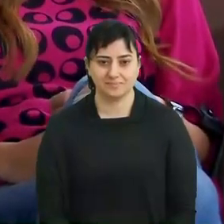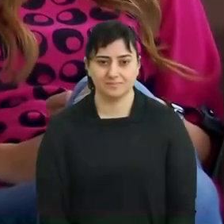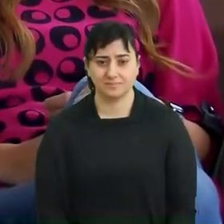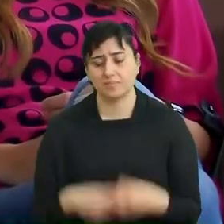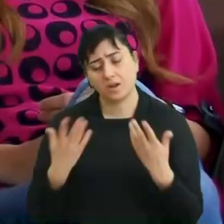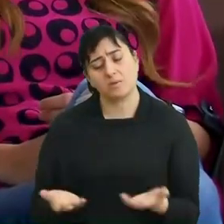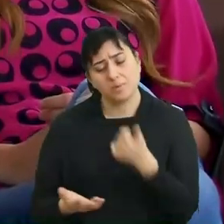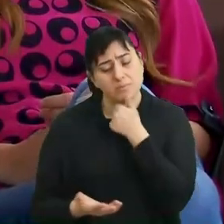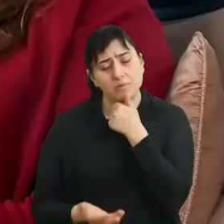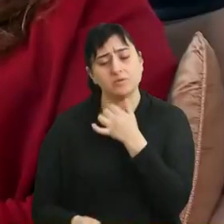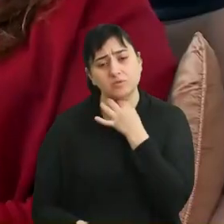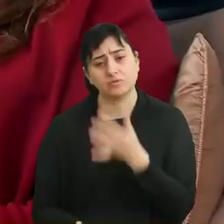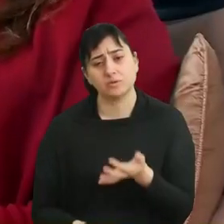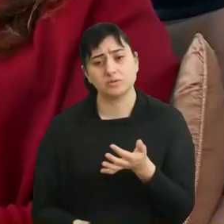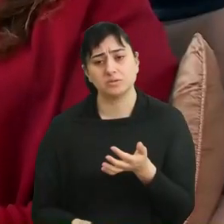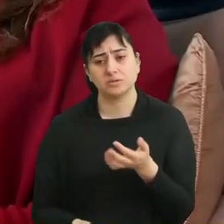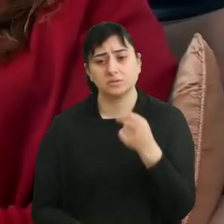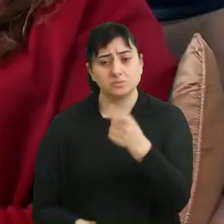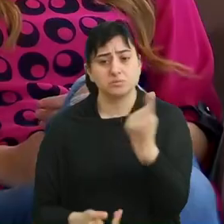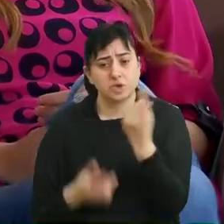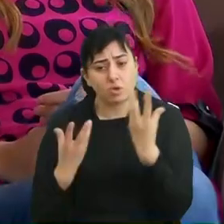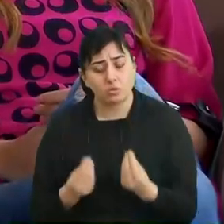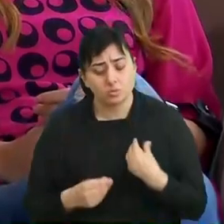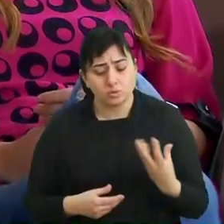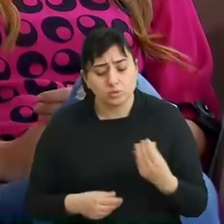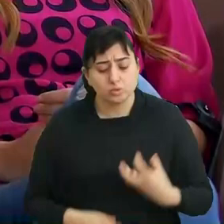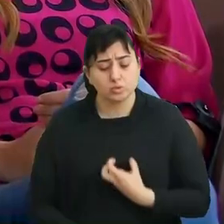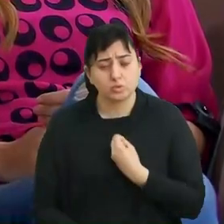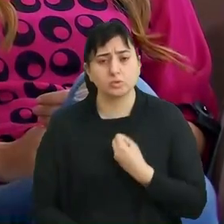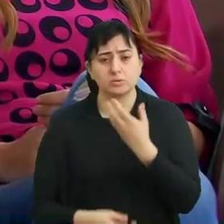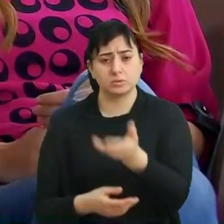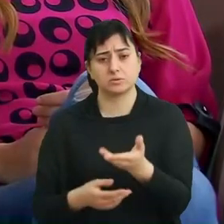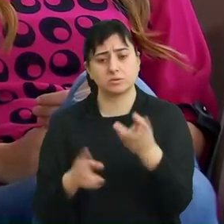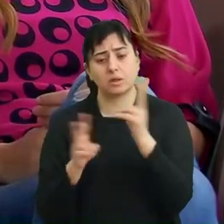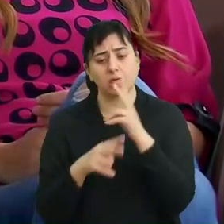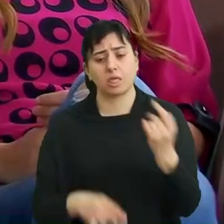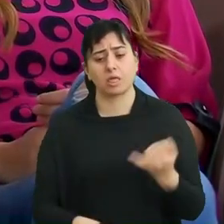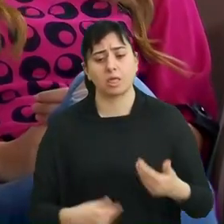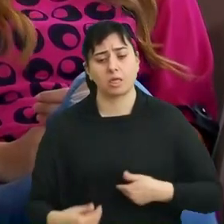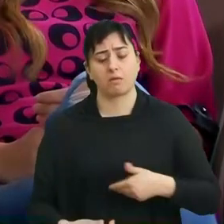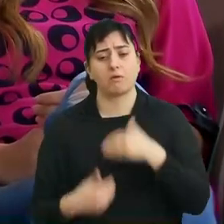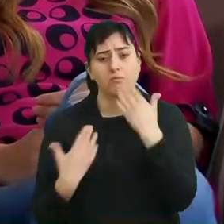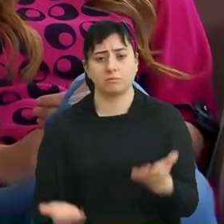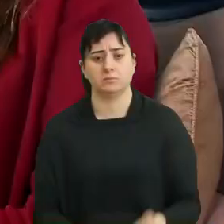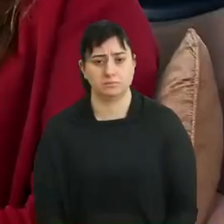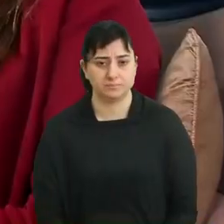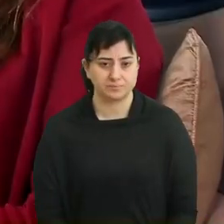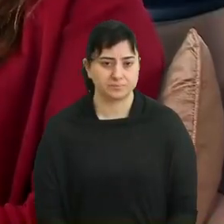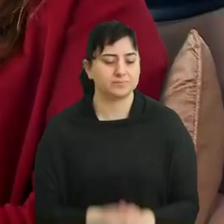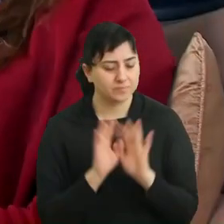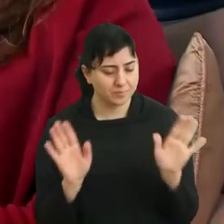geliyor. Ama yapmayın babacığım. Yani size bir şey oldu diye biz burada çok üzüldük. Siz bizimle dalga geçiyorsunuz, gülüyorsunuz hala.